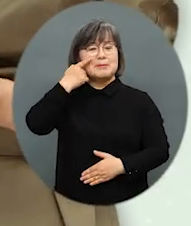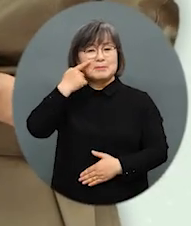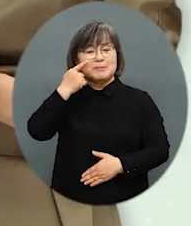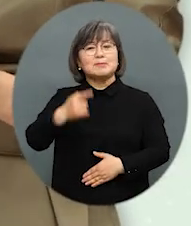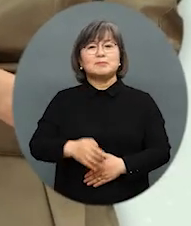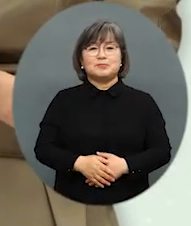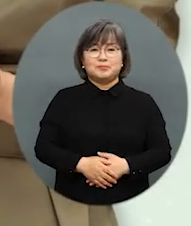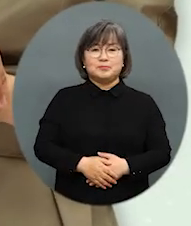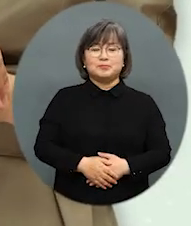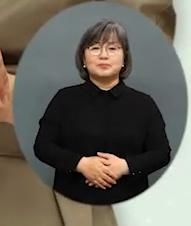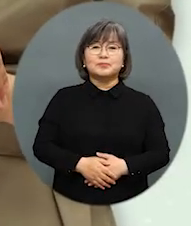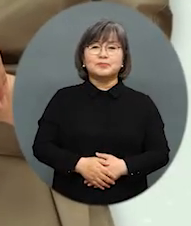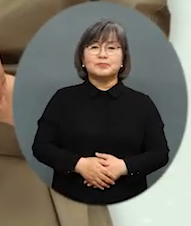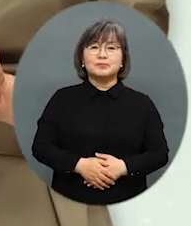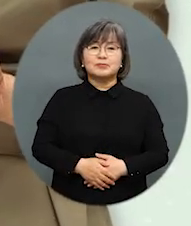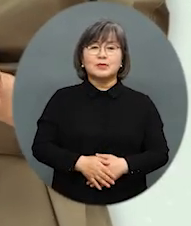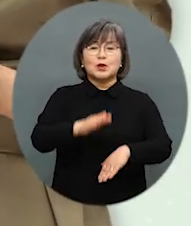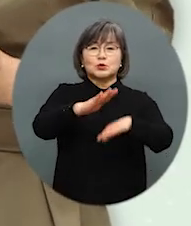내용을 정리하도록 하겠습니다.